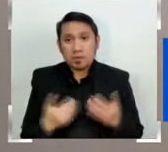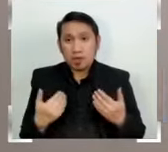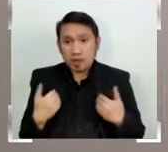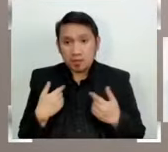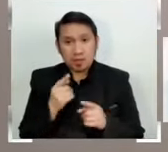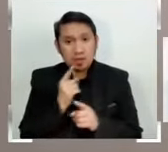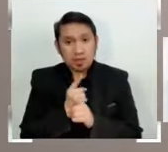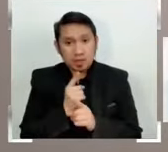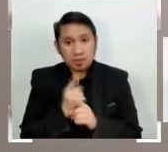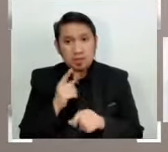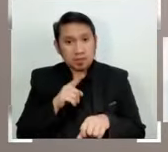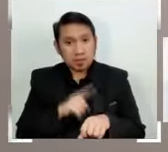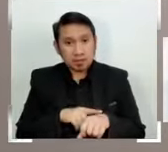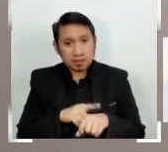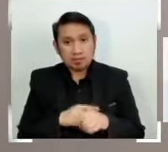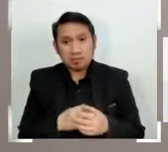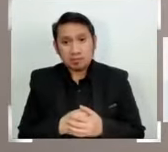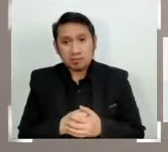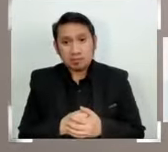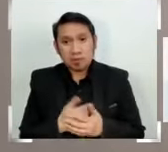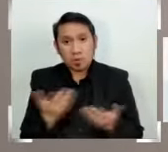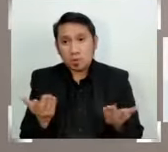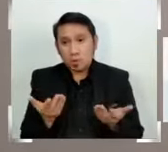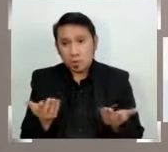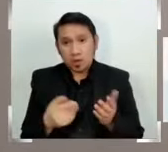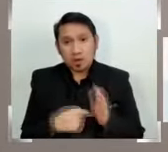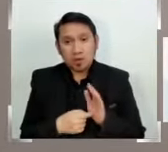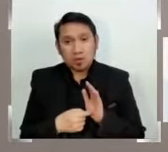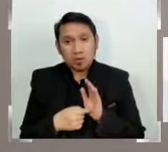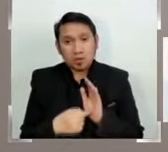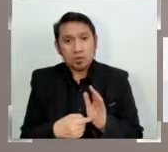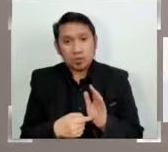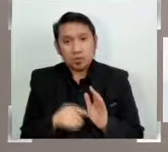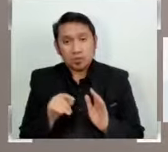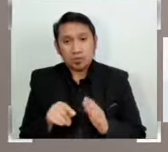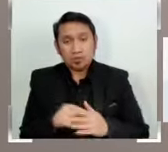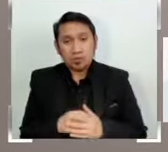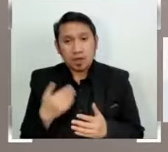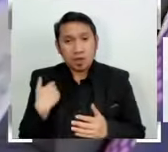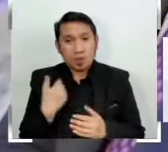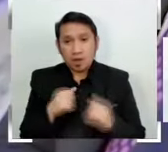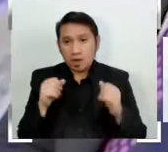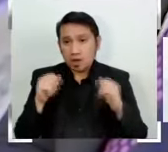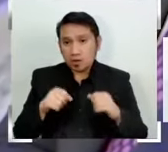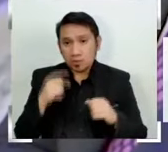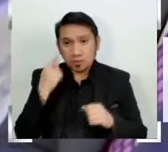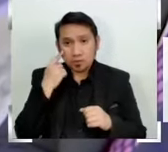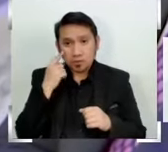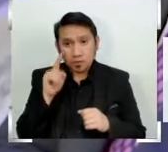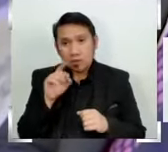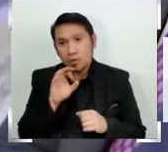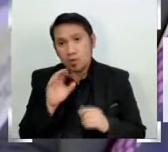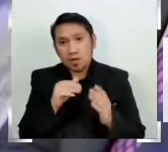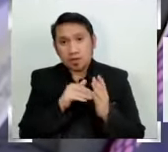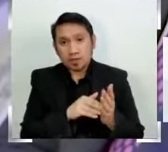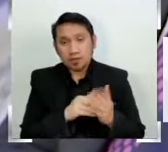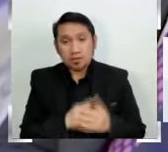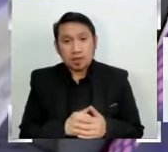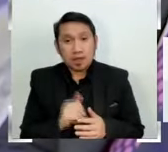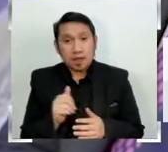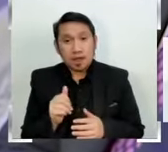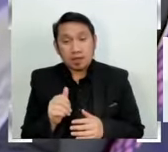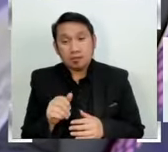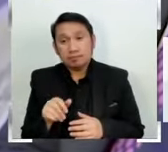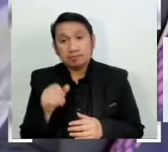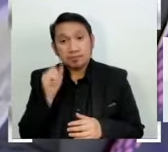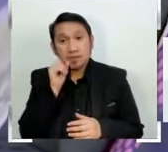sa hearings kung saan ilalabas yung mga arguments for and against. Ayaw na raw kulaya ni Vice